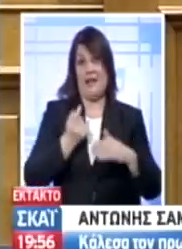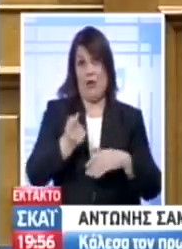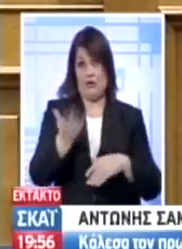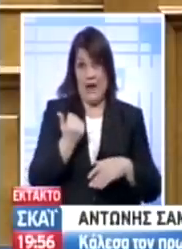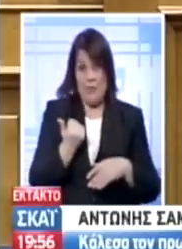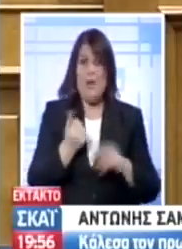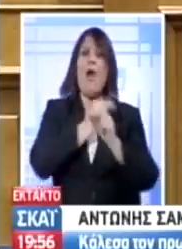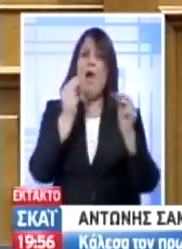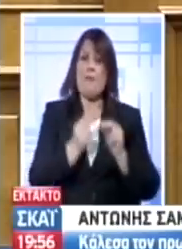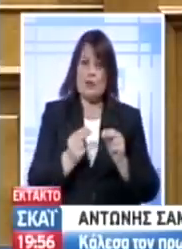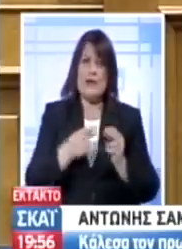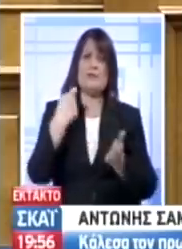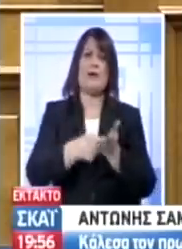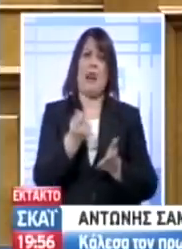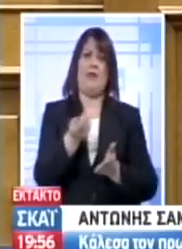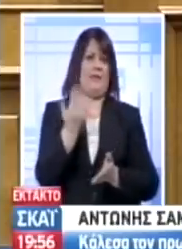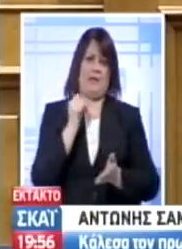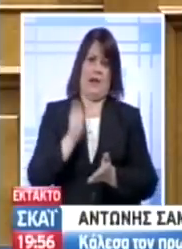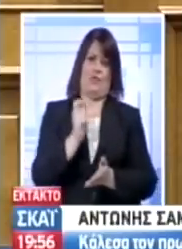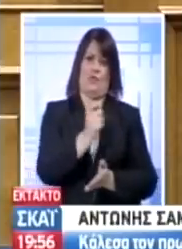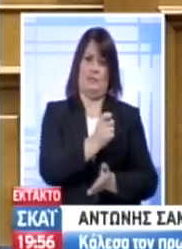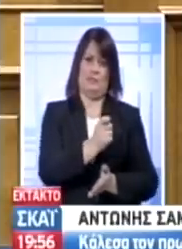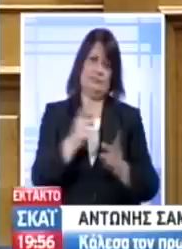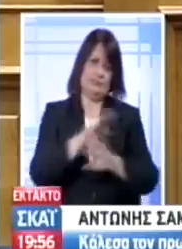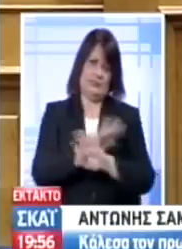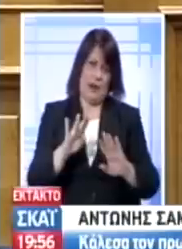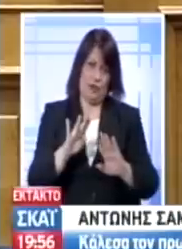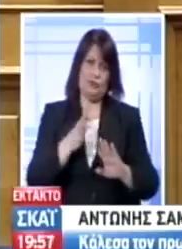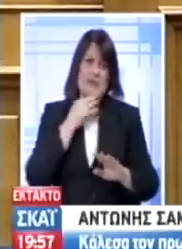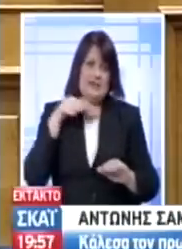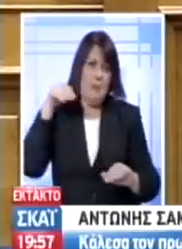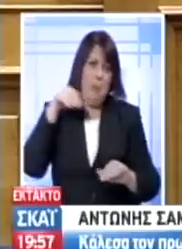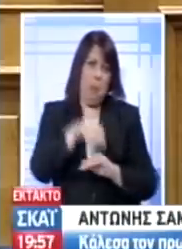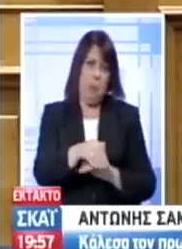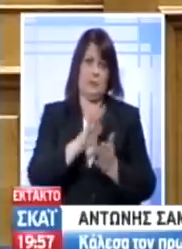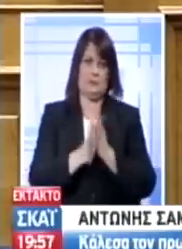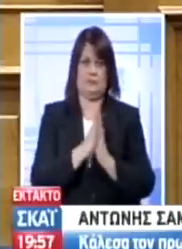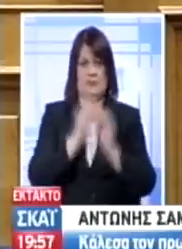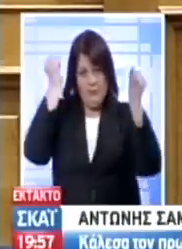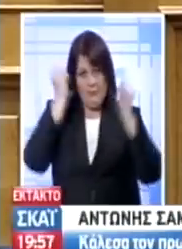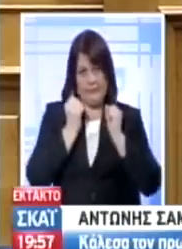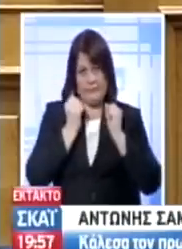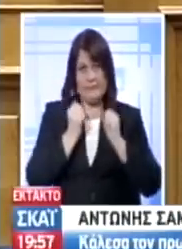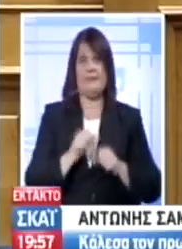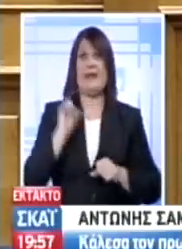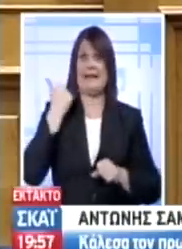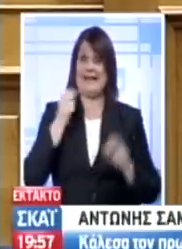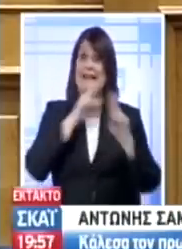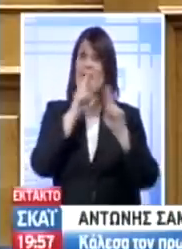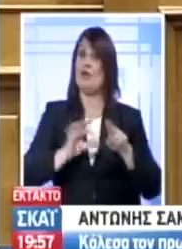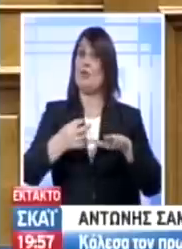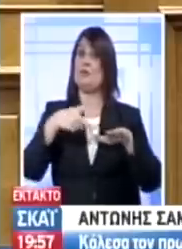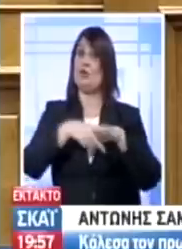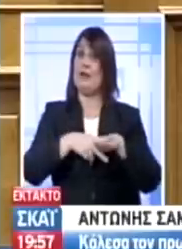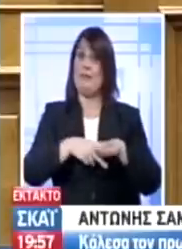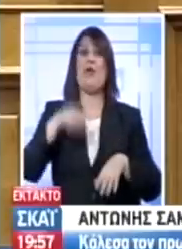υπάρξει άμεσα στάση πληρωμών, που θεωρείται προήμιο χρεοκοπίας. Άλλωστε, χθες η κυρία Λαγκάρντ τους τα είπε έξω